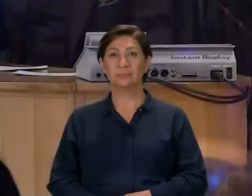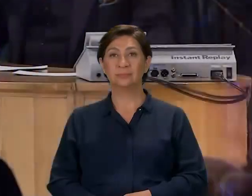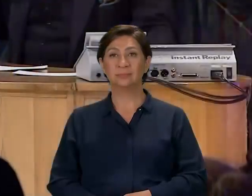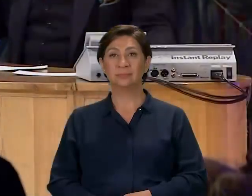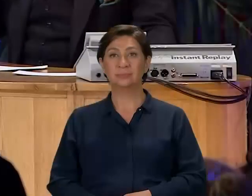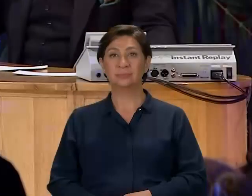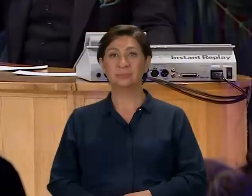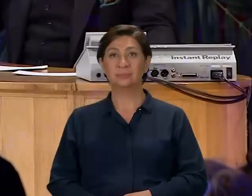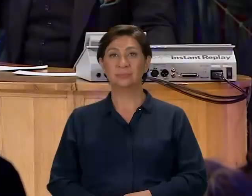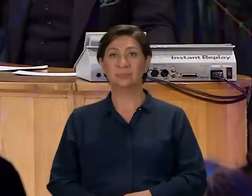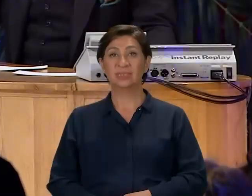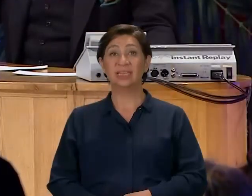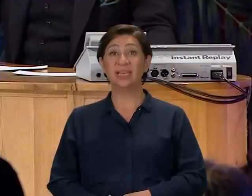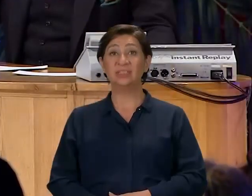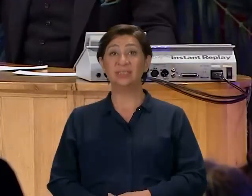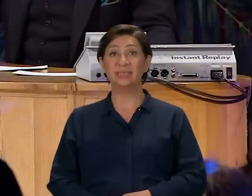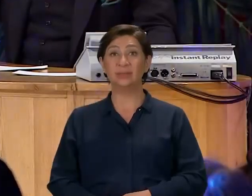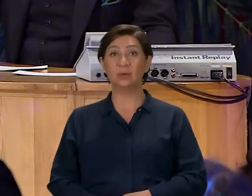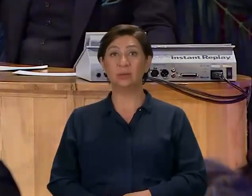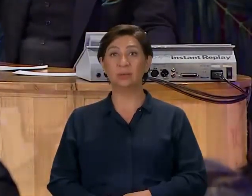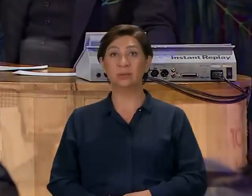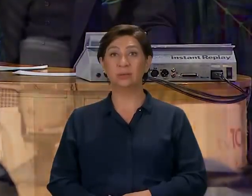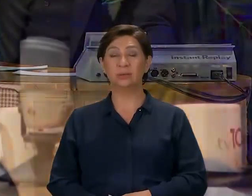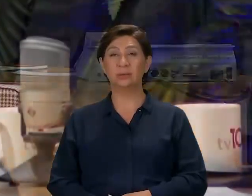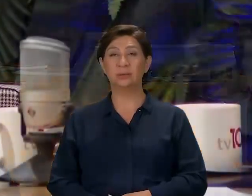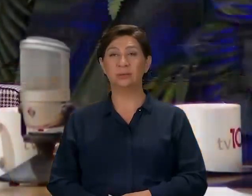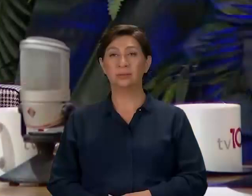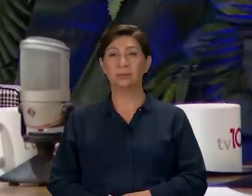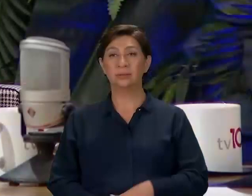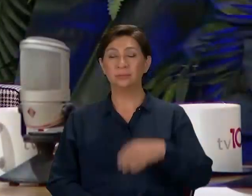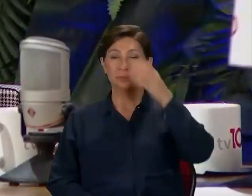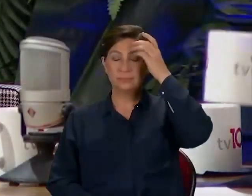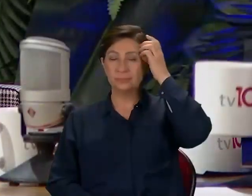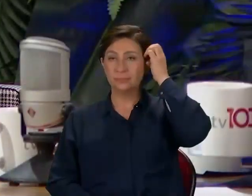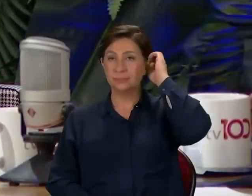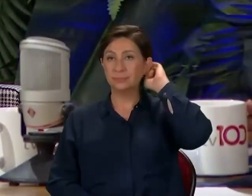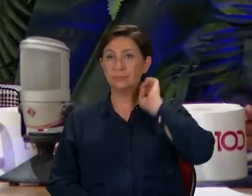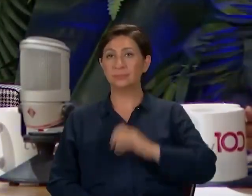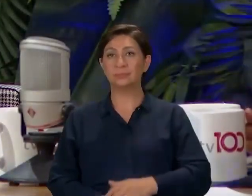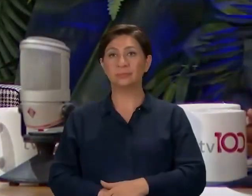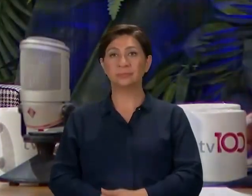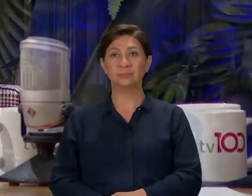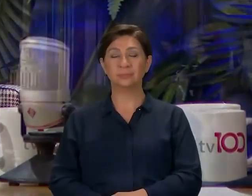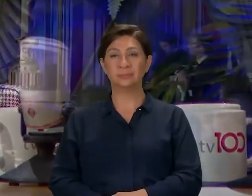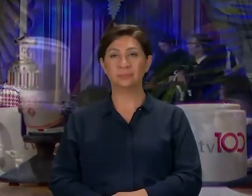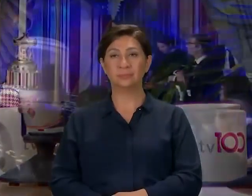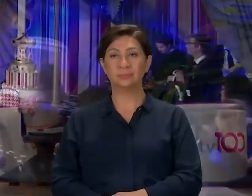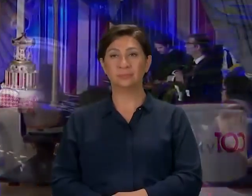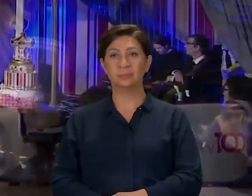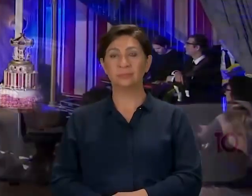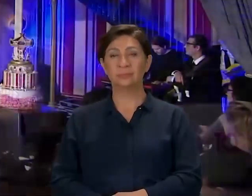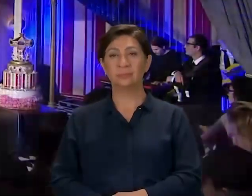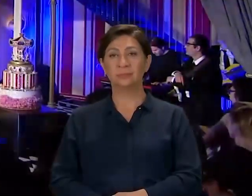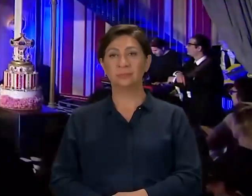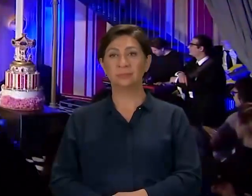Je sens l'enfer sourire sur mes pieds. J'ai posé mes yeux sur.